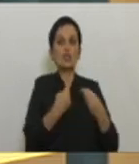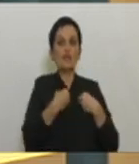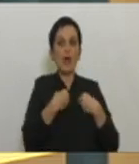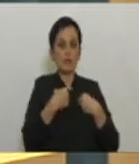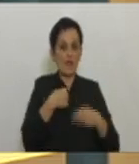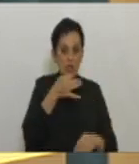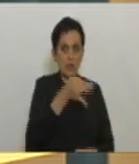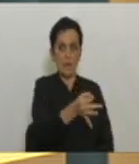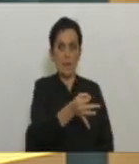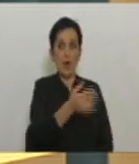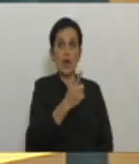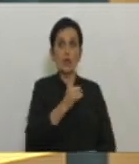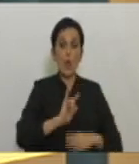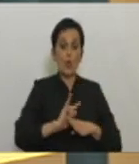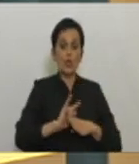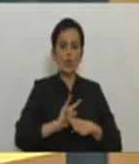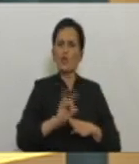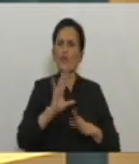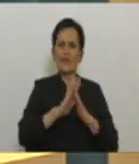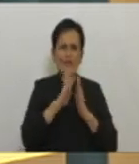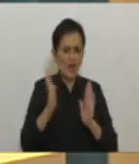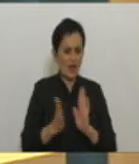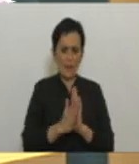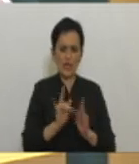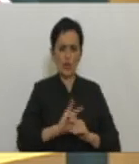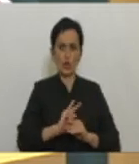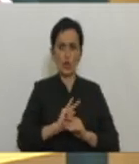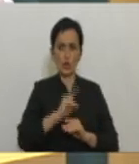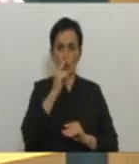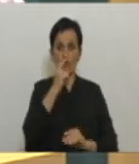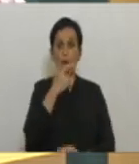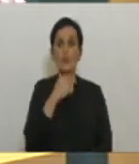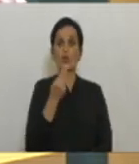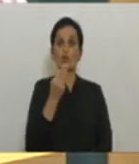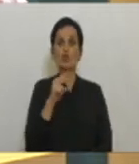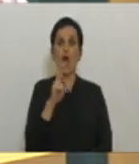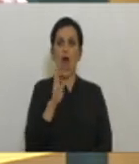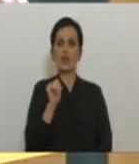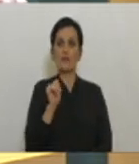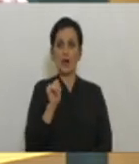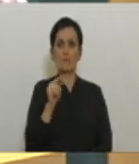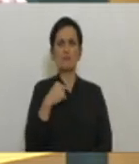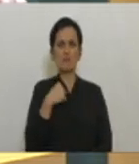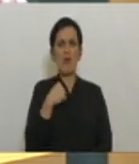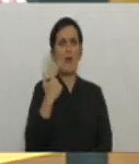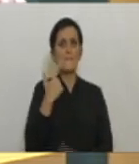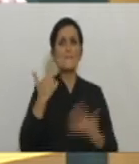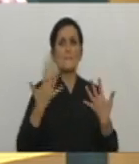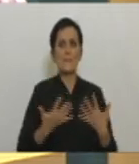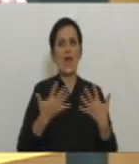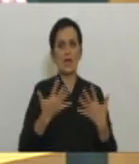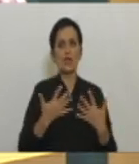გიპასუხოთ. იმიტომ რომ იტყუებით თითქმის ყველაფერს. და რაც შეეხება ბატონო შალო, მე არ შემიძლია, მე ვფიქრობდი, მერიდებოდა